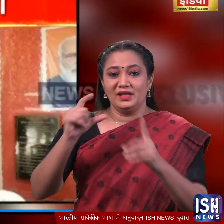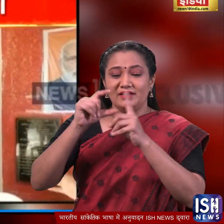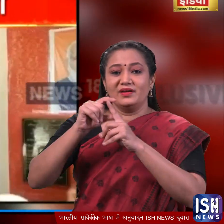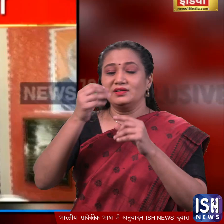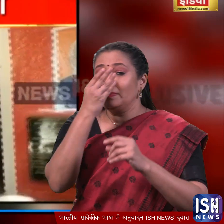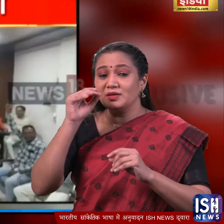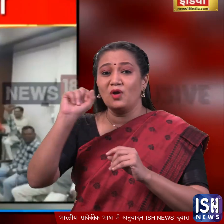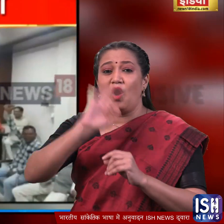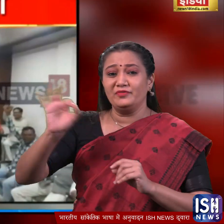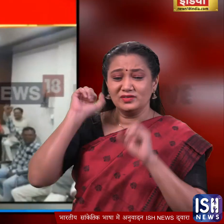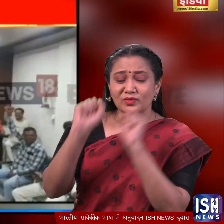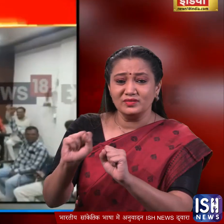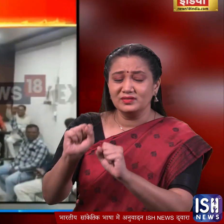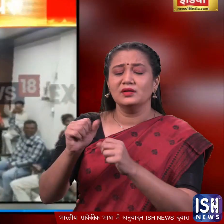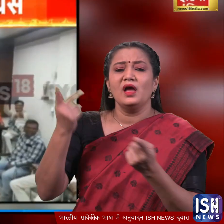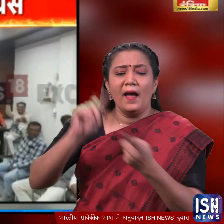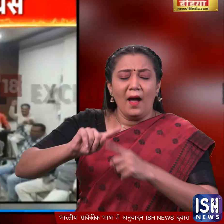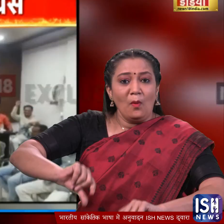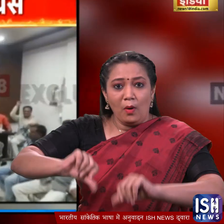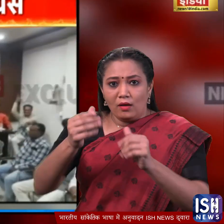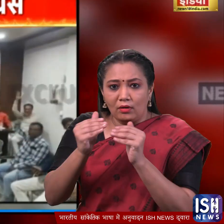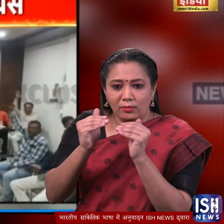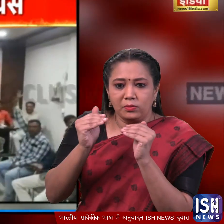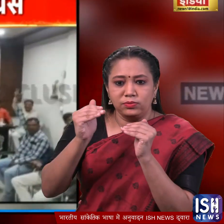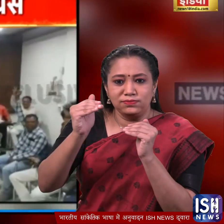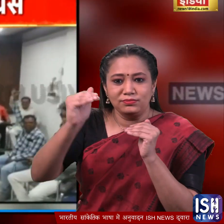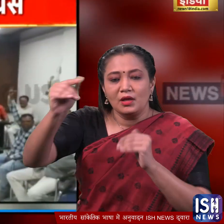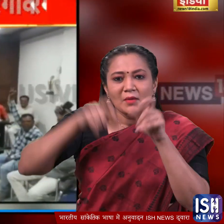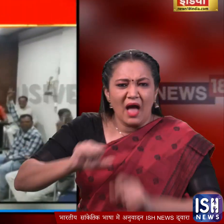देवास के बीजेपी दफ्तर में चल रही बैठक में जैसे ही नतीजों में बढ़त की